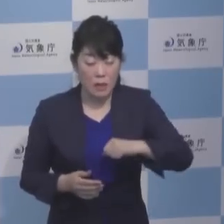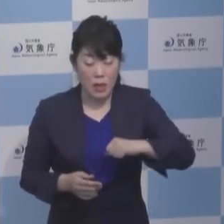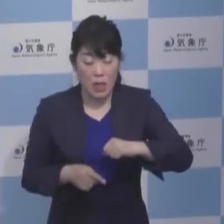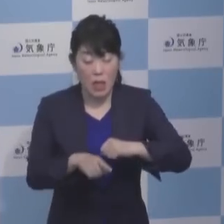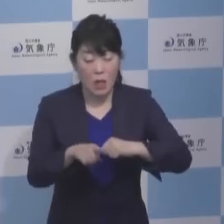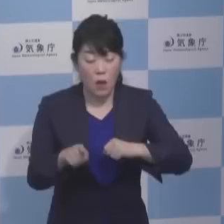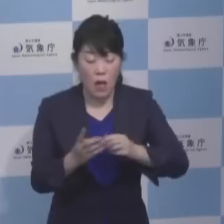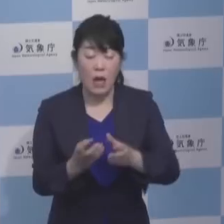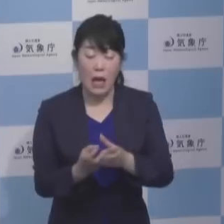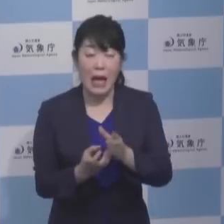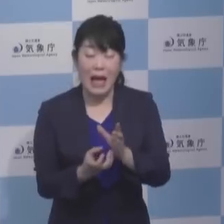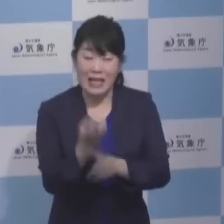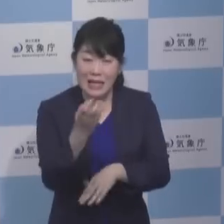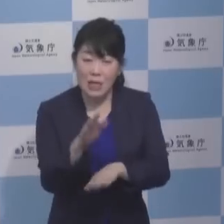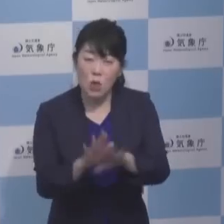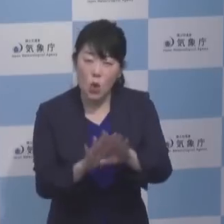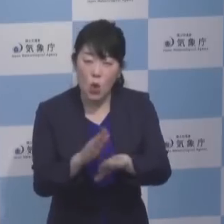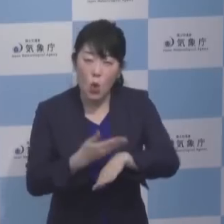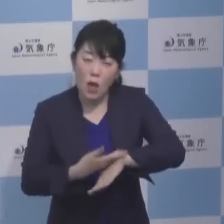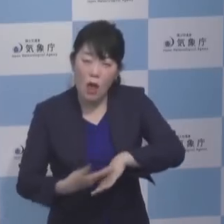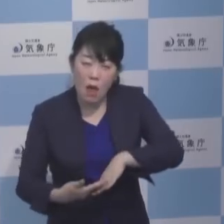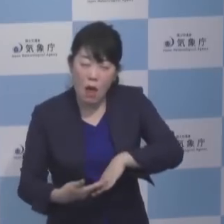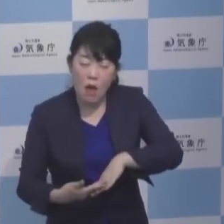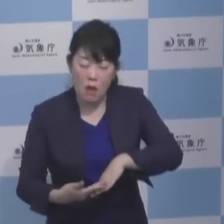経過図を示しています。